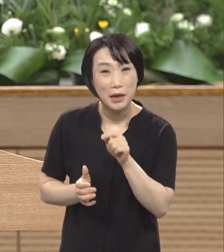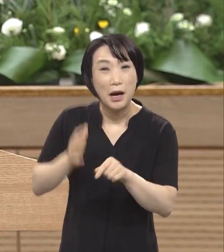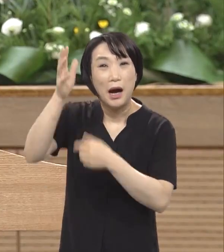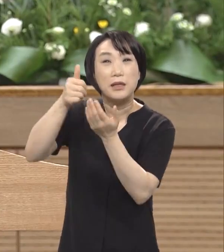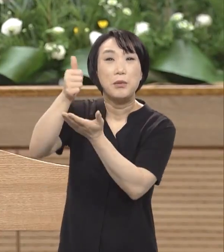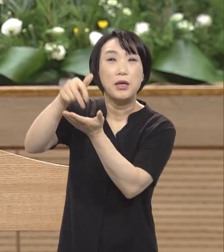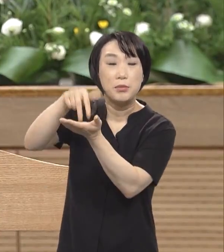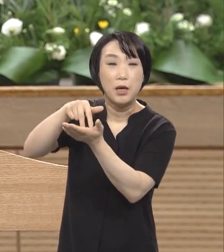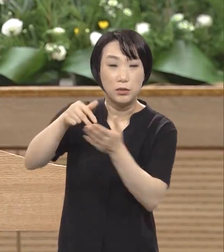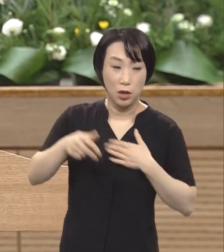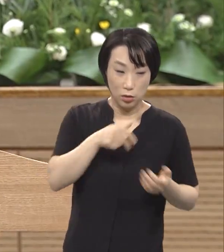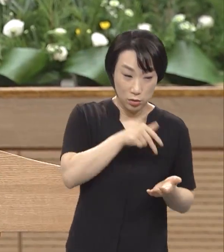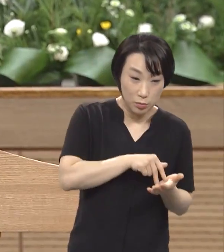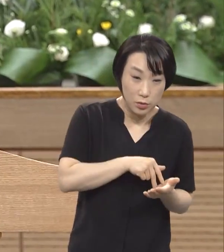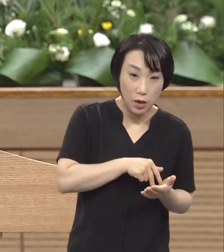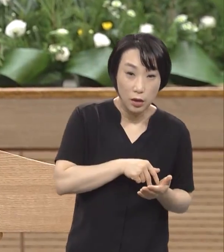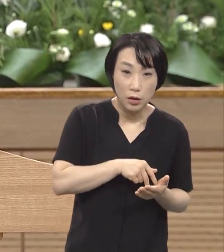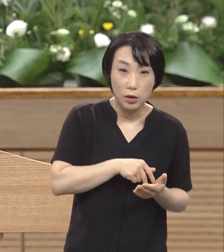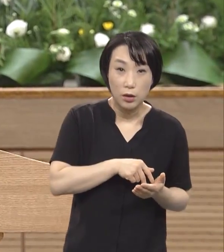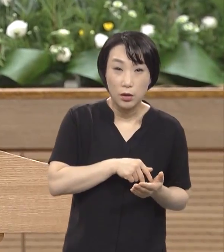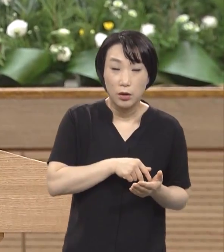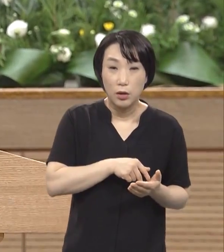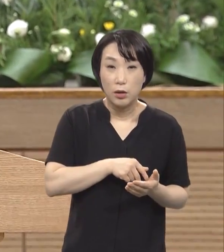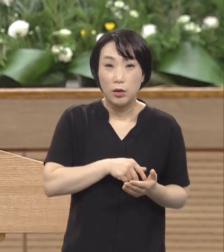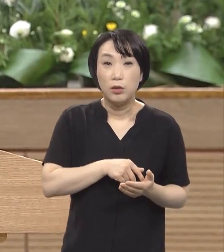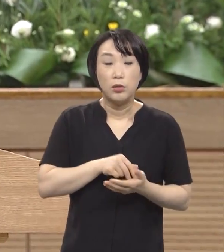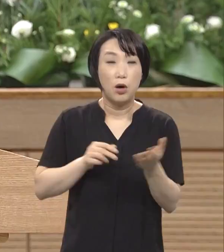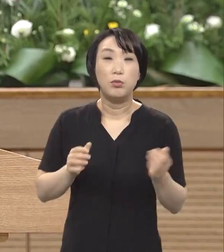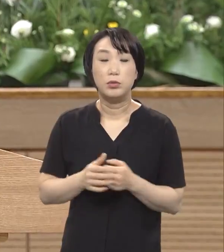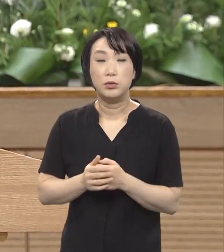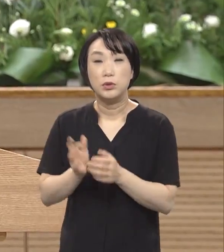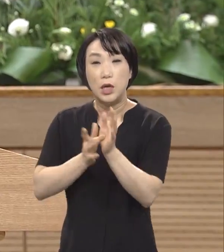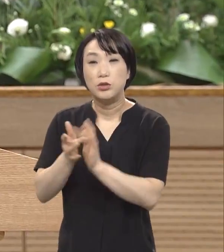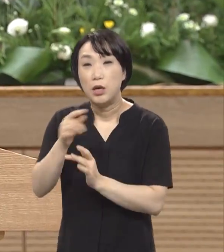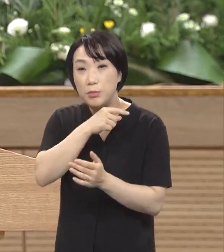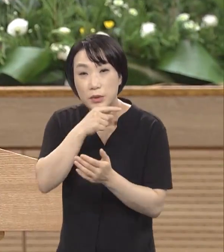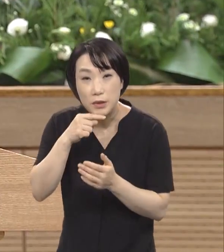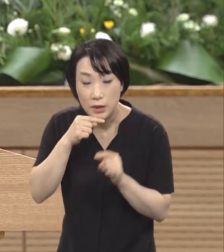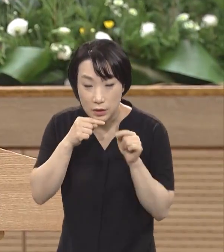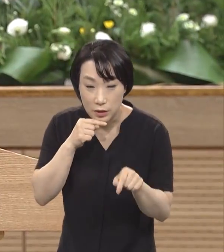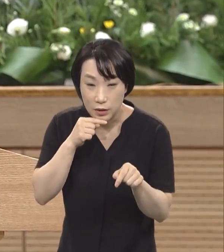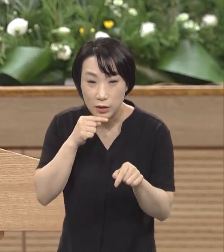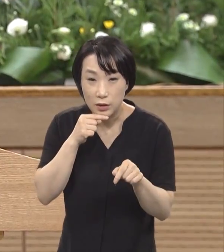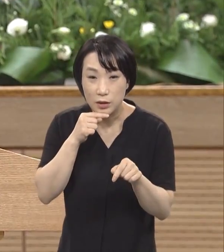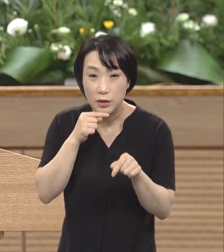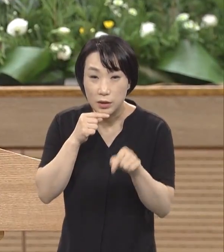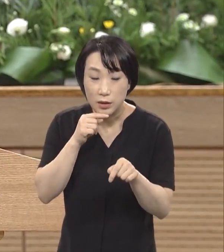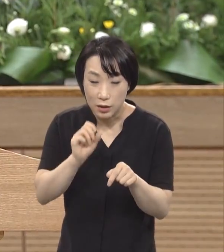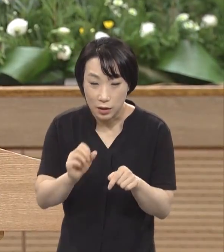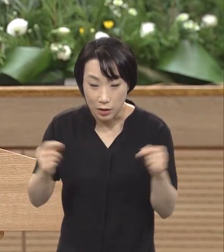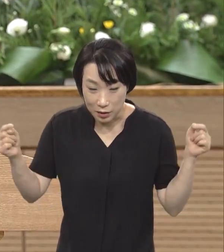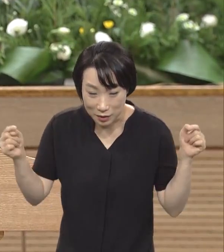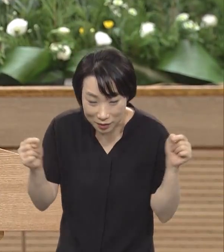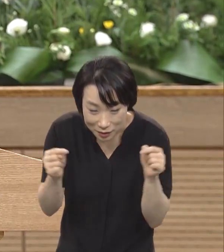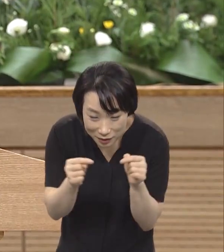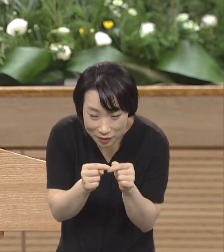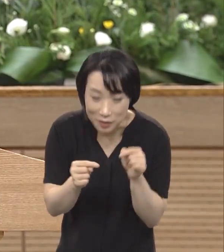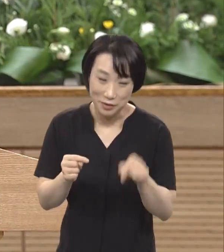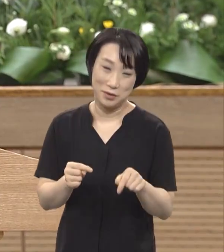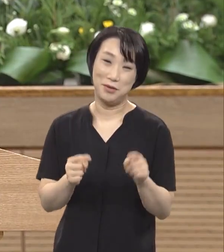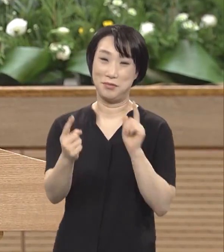하나님의 사정과 내 사정이 가장 예수의 피라는 최고의 상사점에서